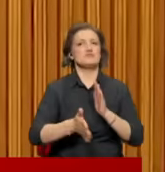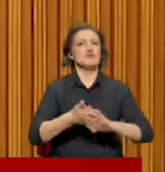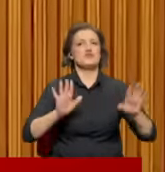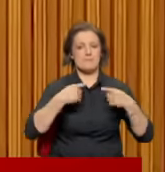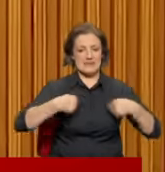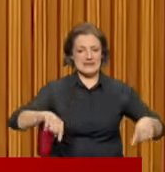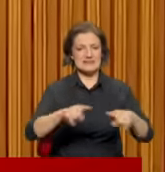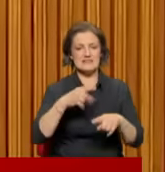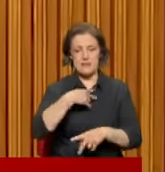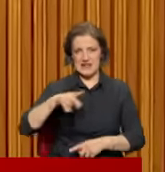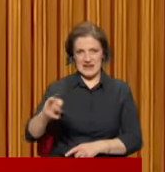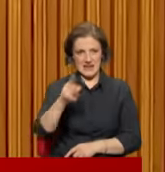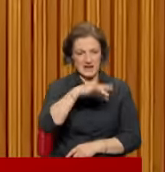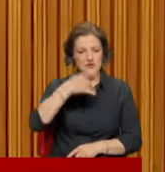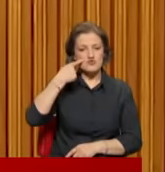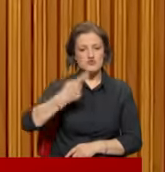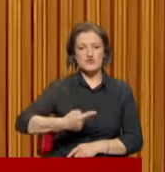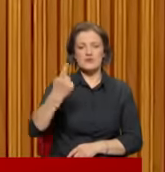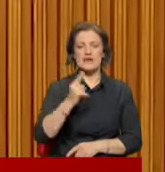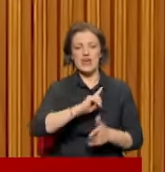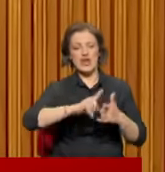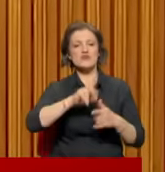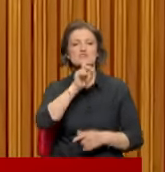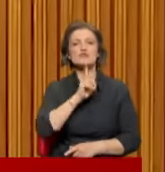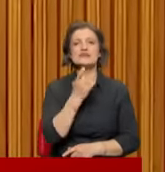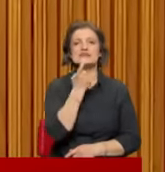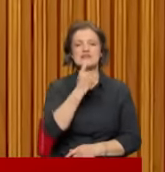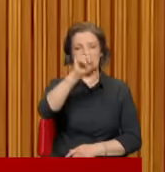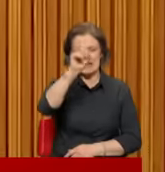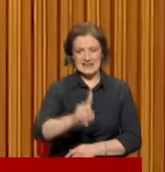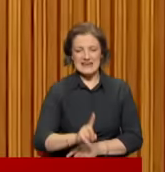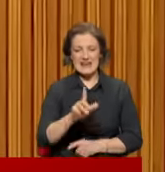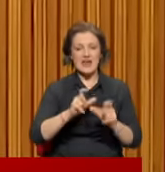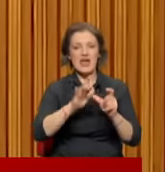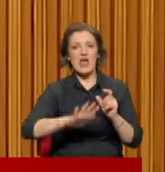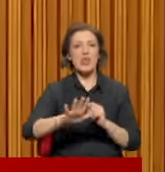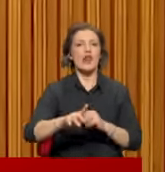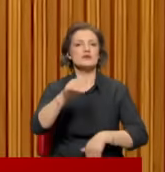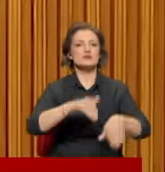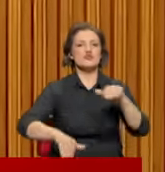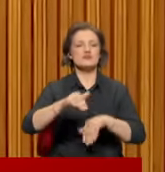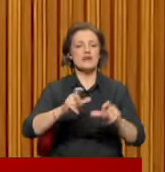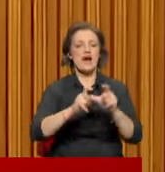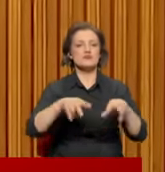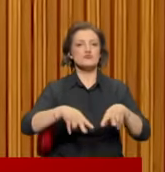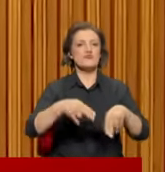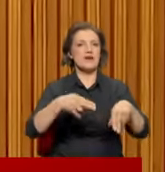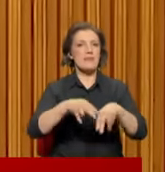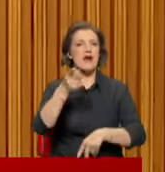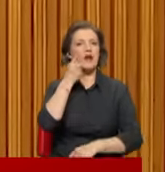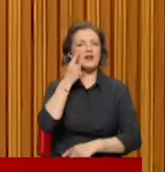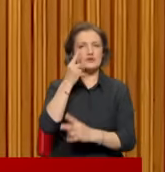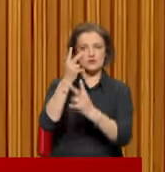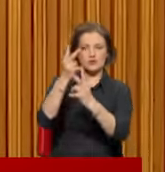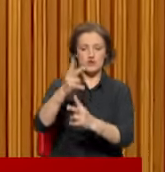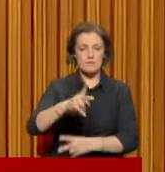Biz belediyeleri Cumhuriyet'in ikinci yüzyılının ilk genel seçiminde Gazi Mustafa Kemal